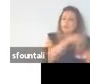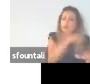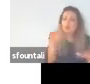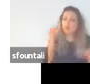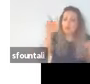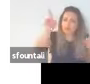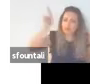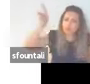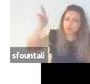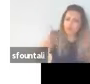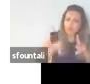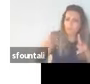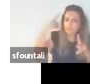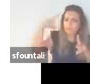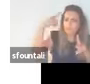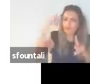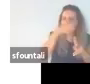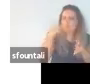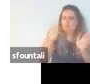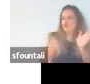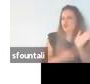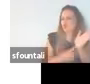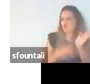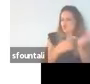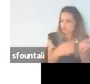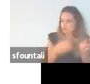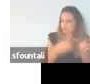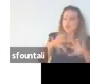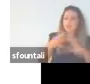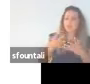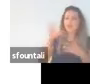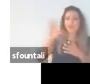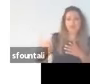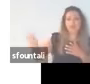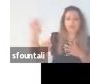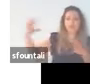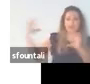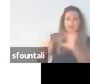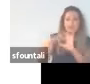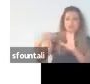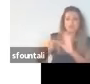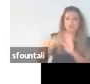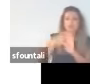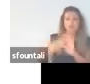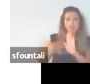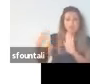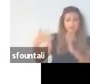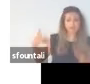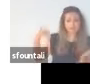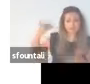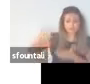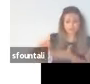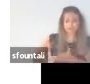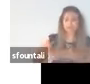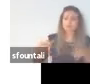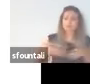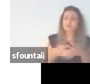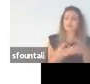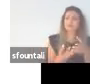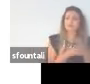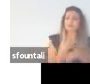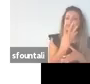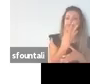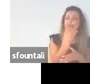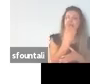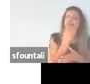εξής. Σύμφωνα με το βαρόμετρο της Ευρωπαϊκής Ένωσης από το 2016, πάνω από 1 στα 4 άτομα θεωρούν ότι η